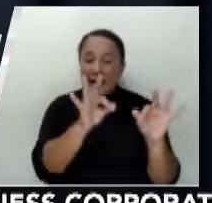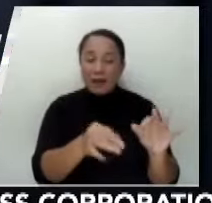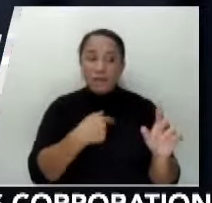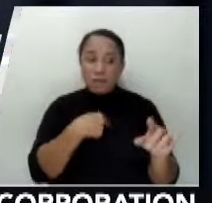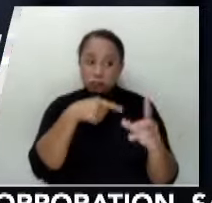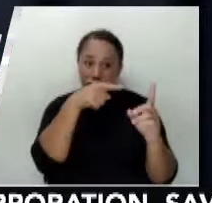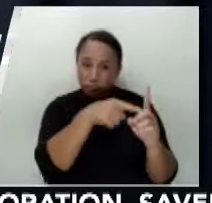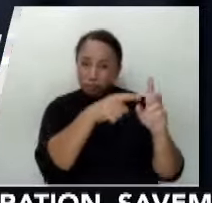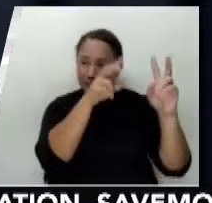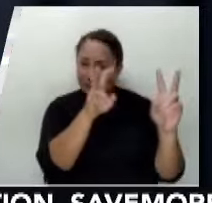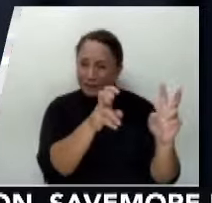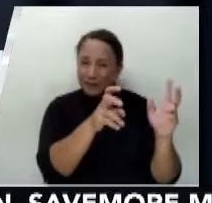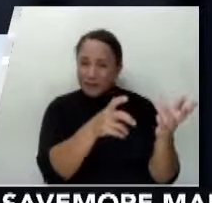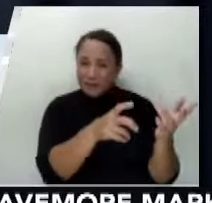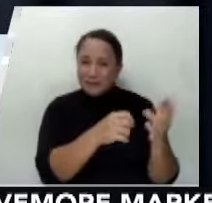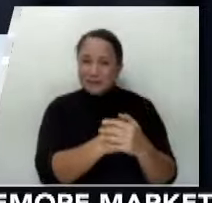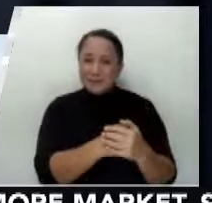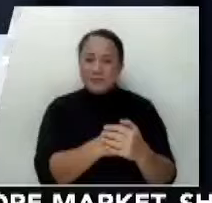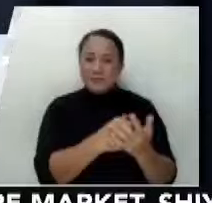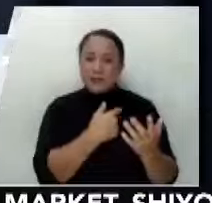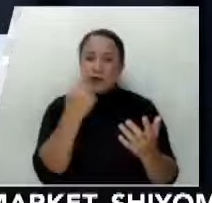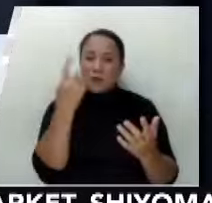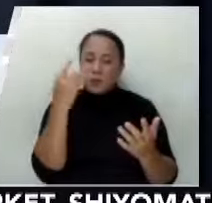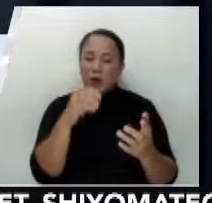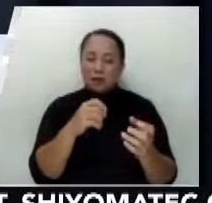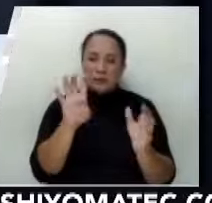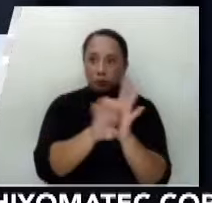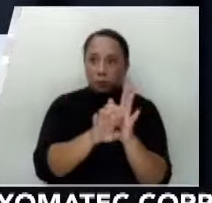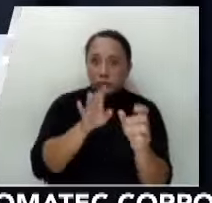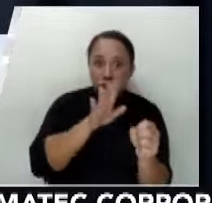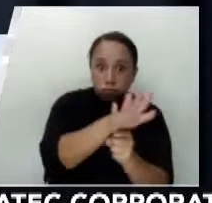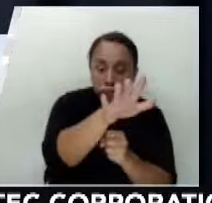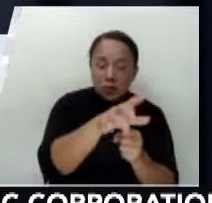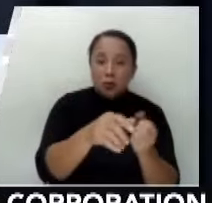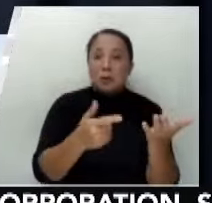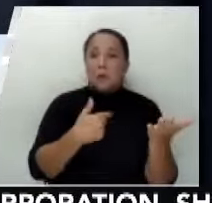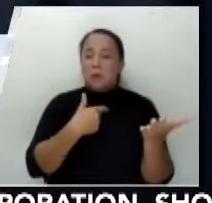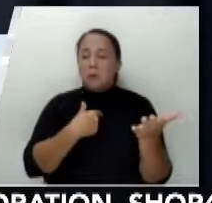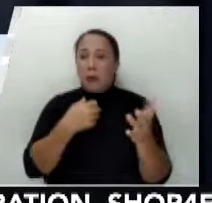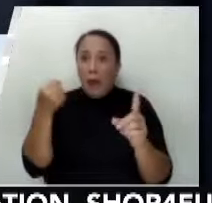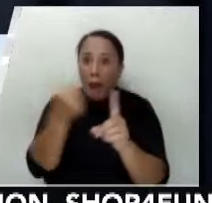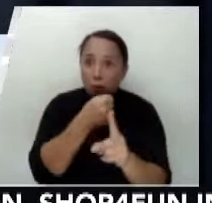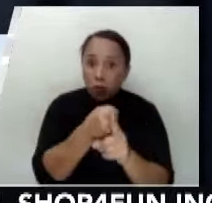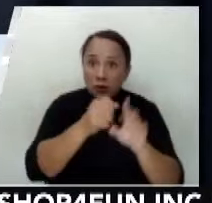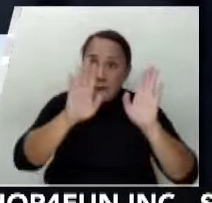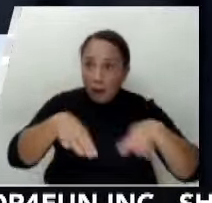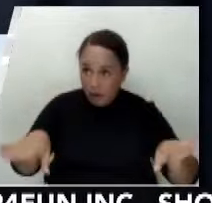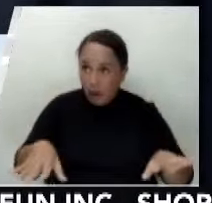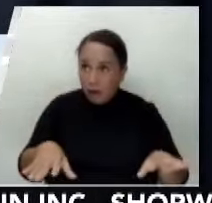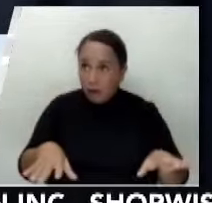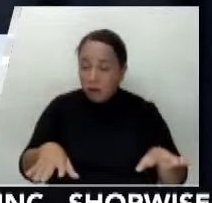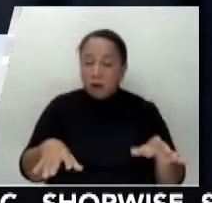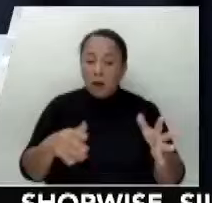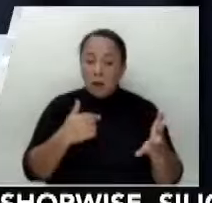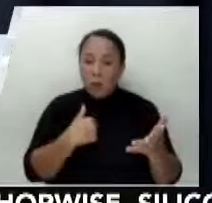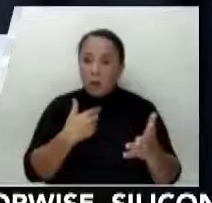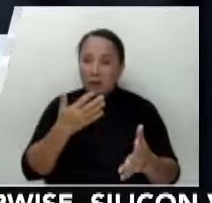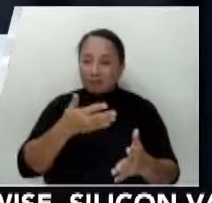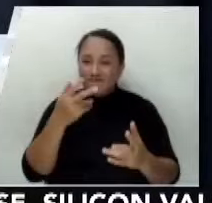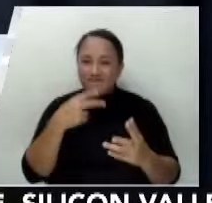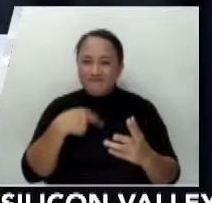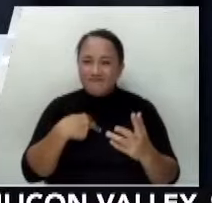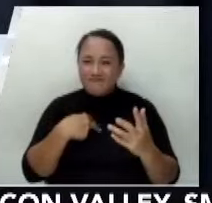ay pang panggagahasa pang-aabuso pa sa bata ah panlilinlang ah